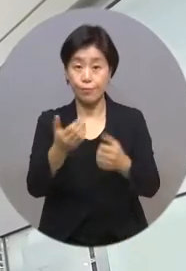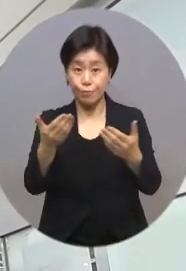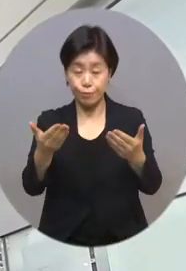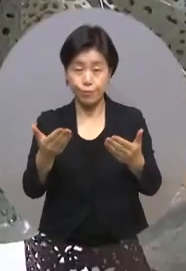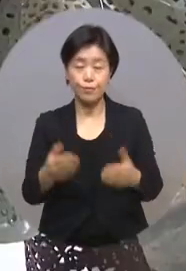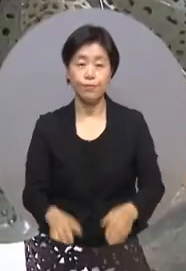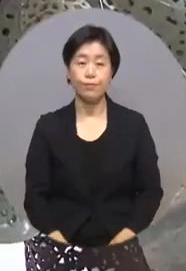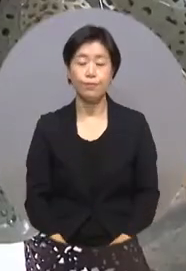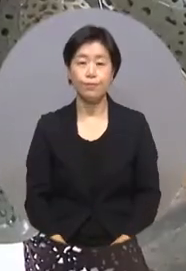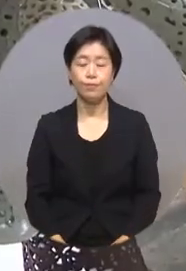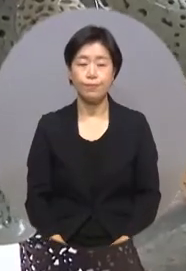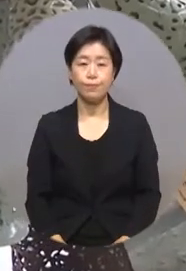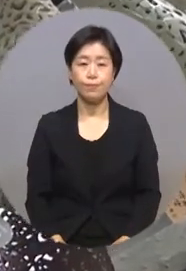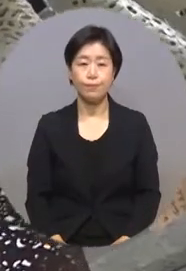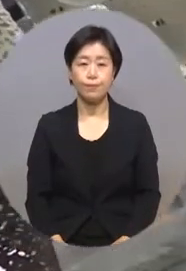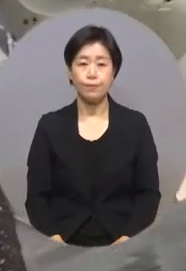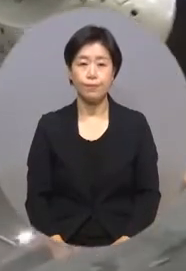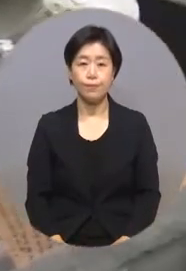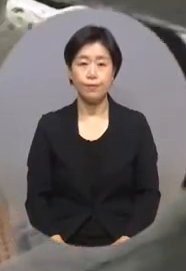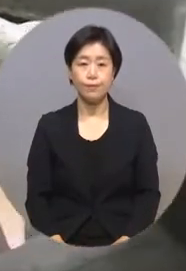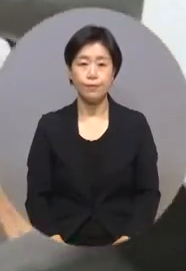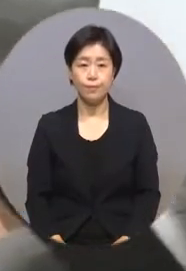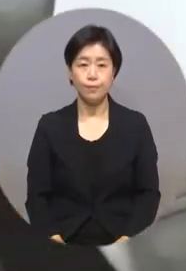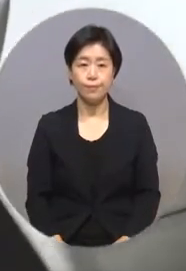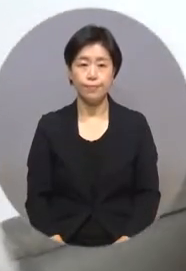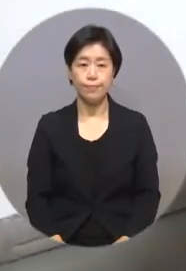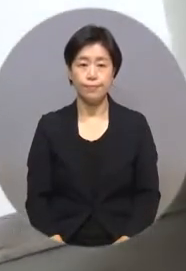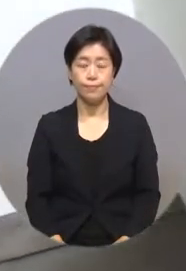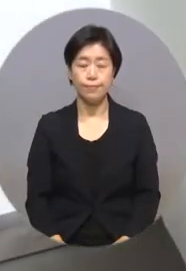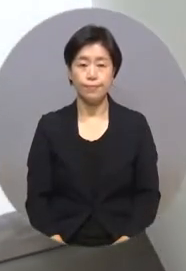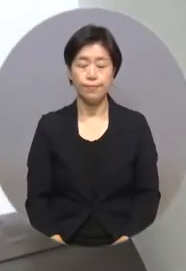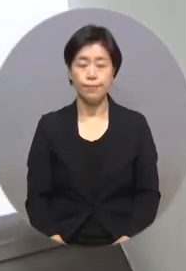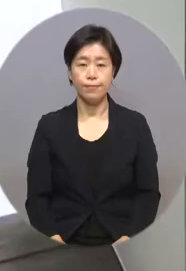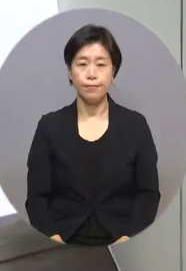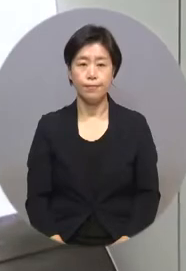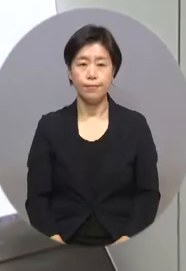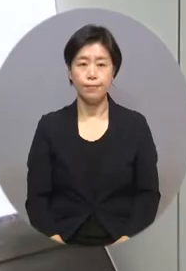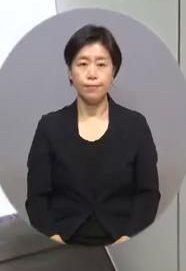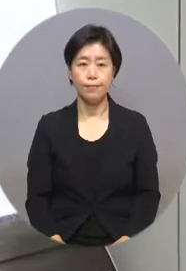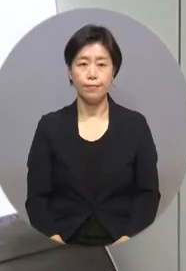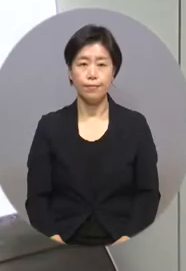바란다고 입장을 전했습니다. 복지TV 전북방송 장유진입니다.